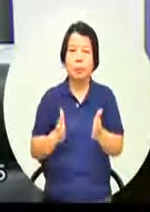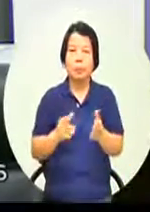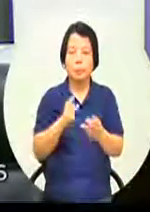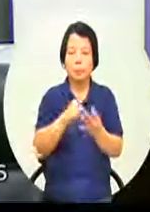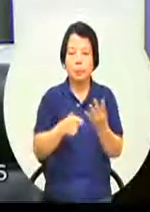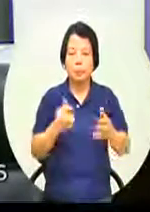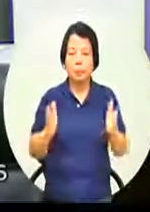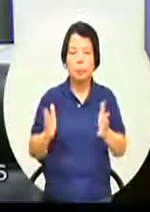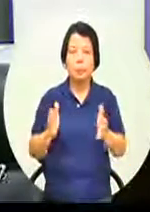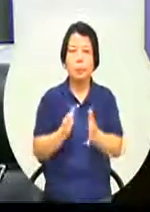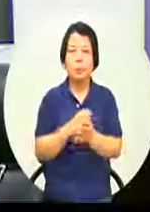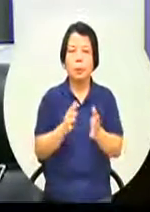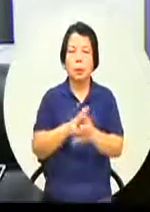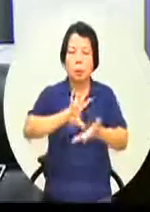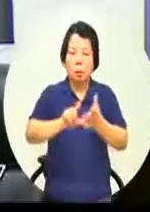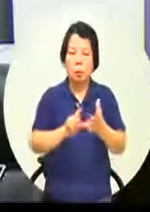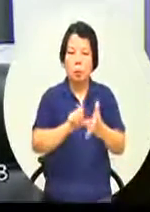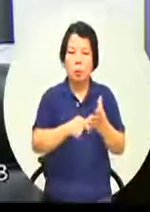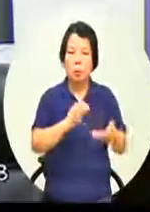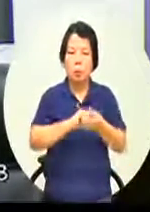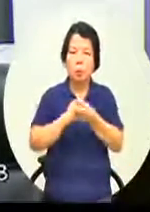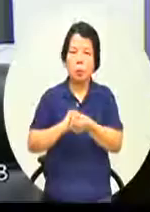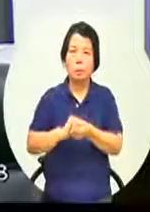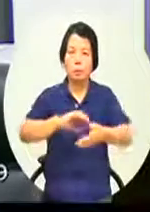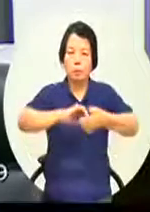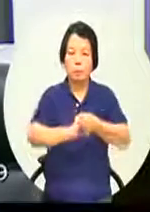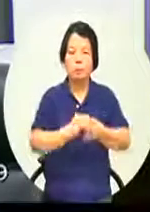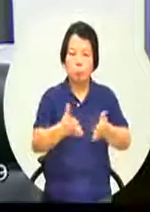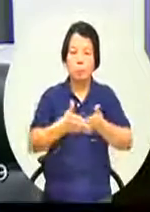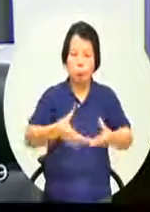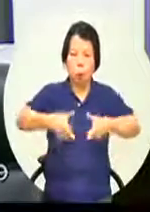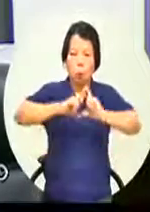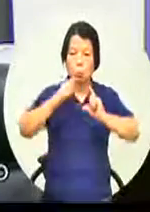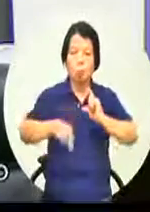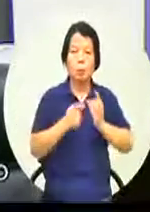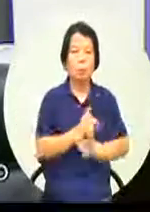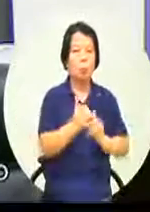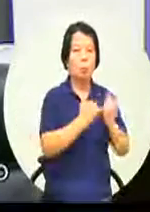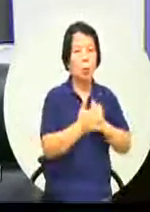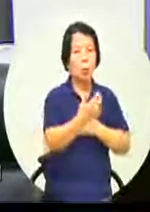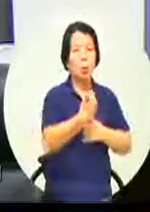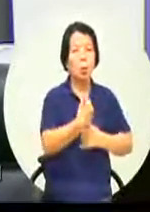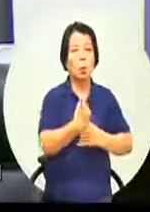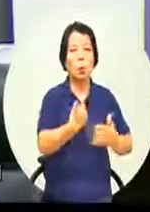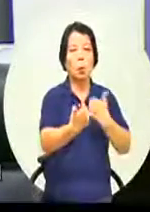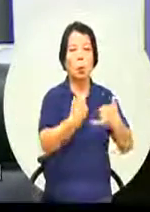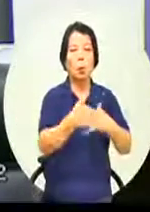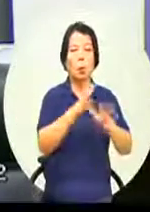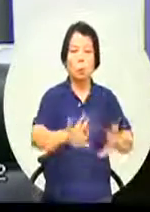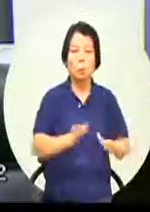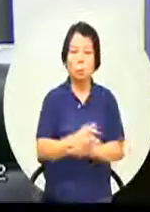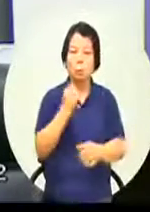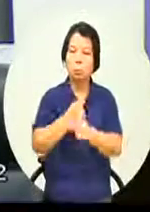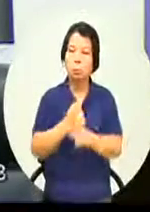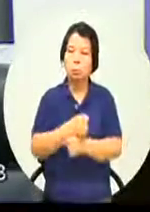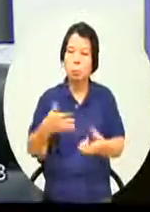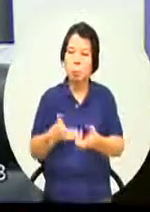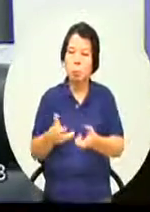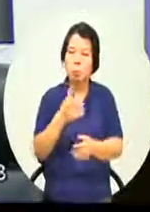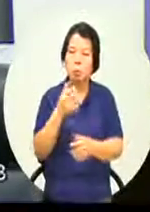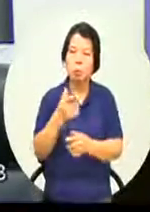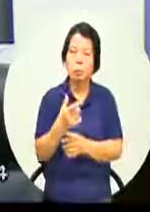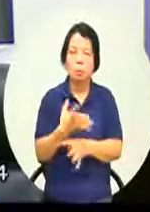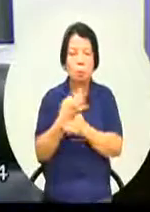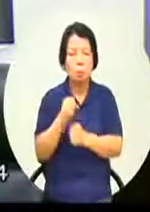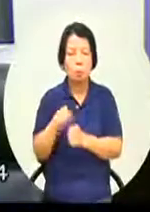的能够跟本席服务处这里来做回报，因为民众有时候他们就是来询问服务处，进度怎么了？我想这个部分可不